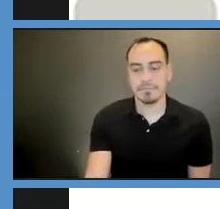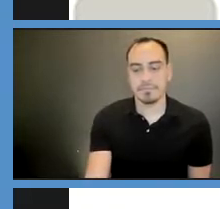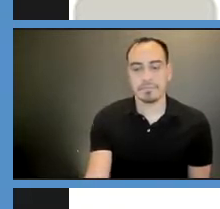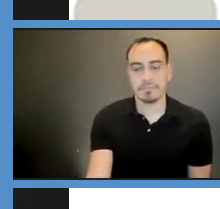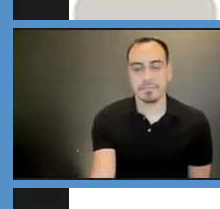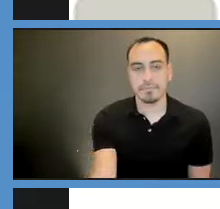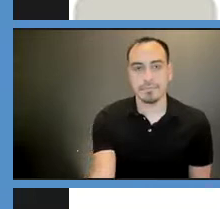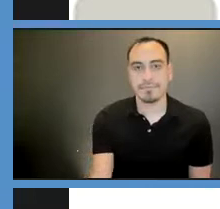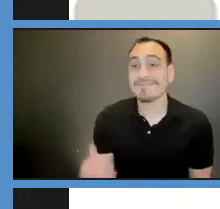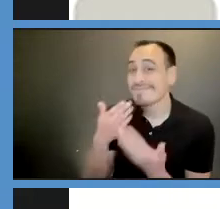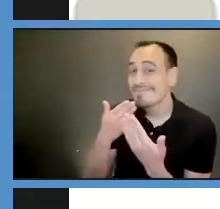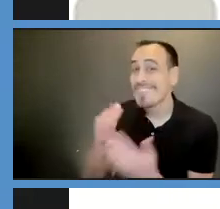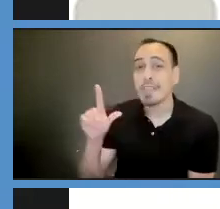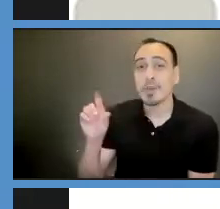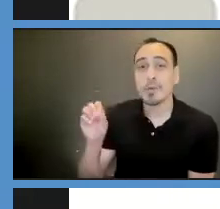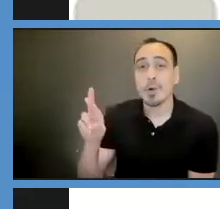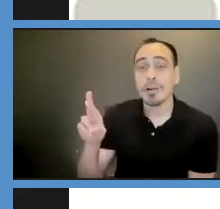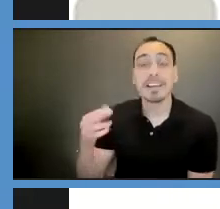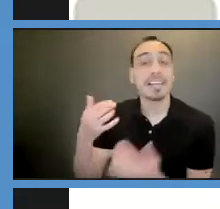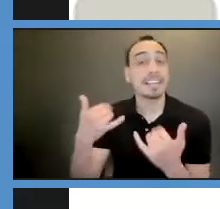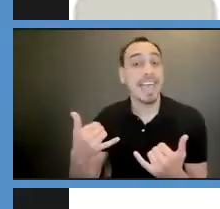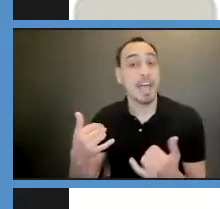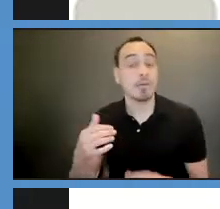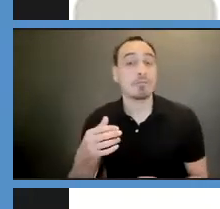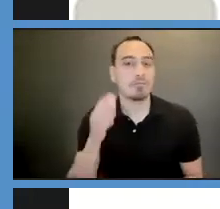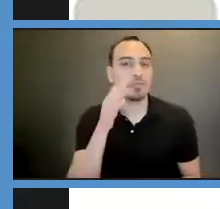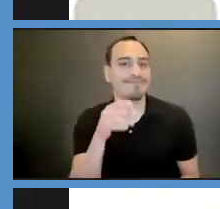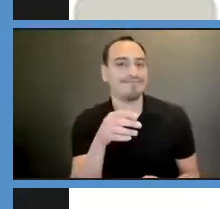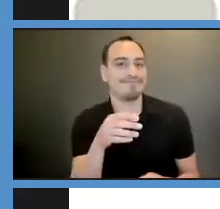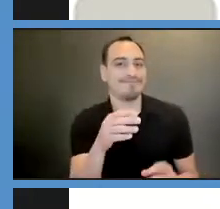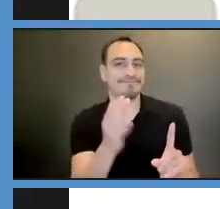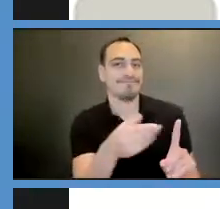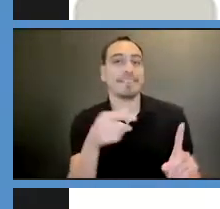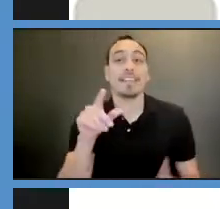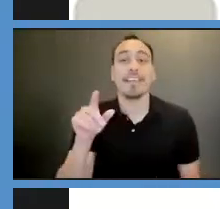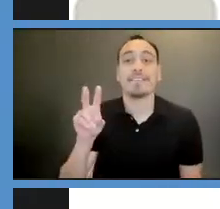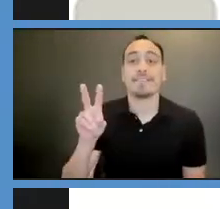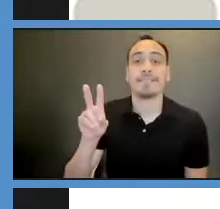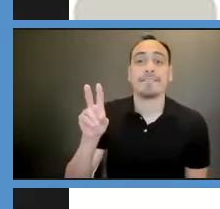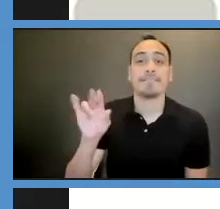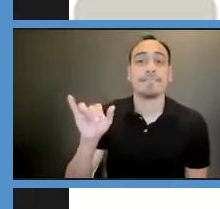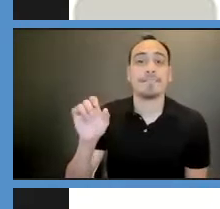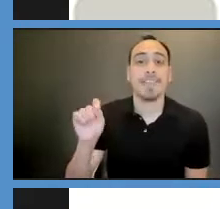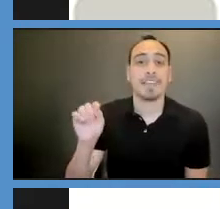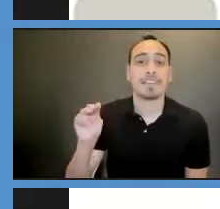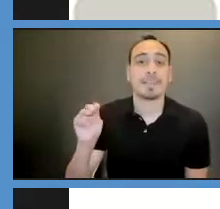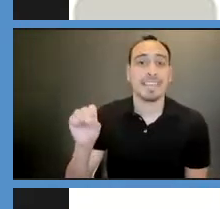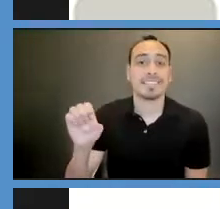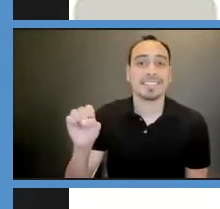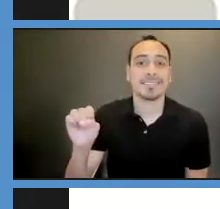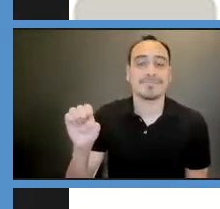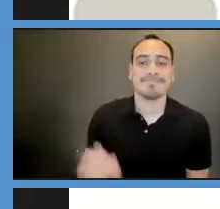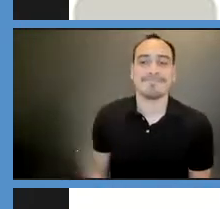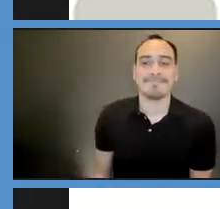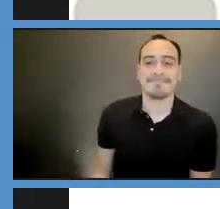Thank you, Laura. Next, we'll do Vietnamese. Tyler. Xin chào mừng quý vị tới diễn đàn cộng đồng về COVID-19 tổ chức